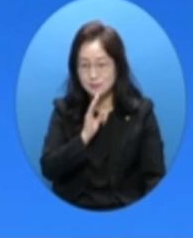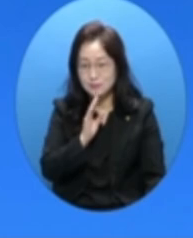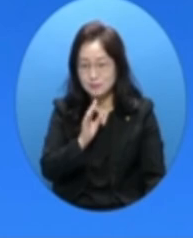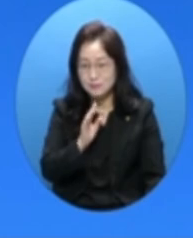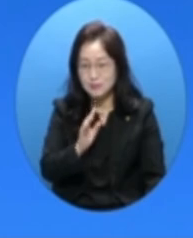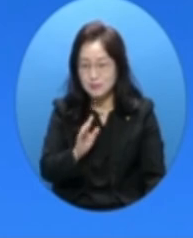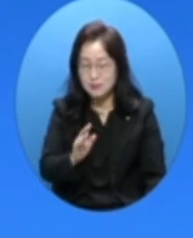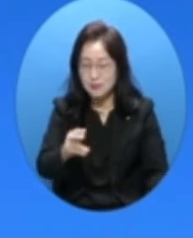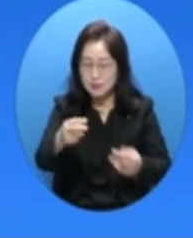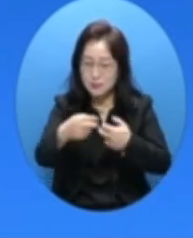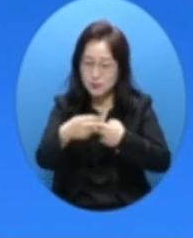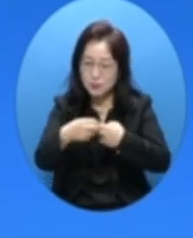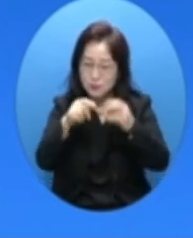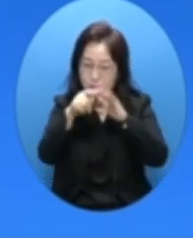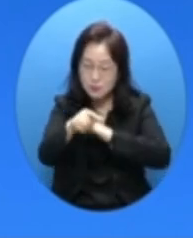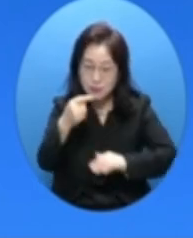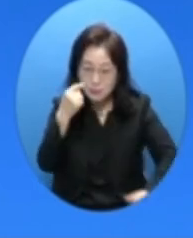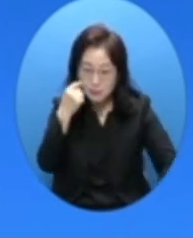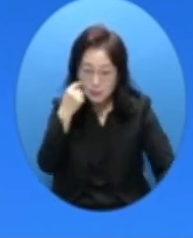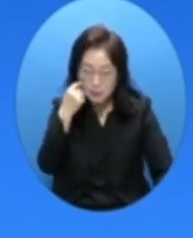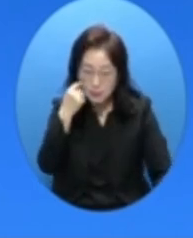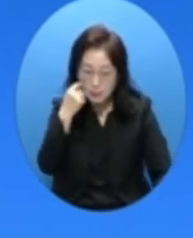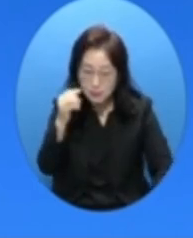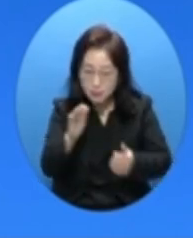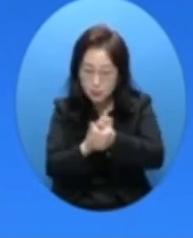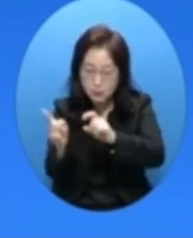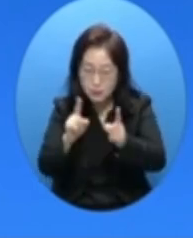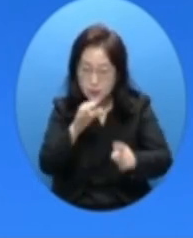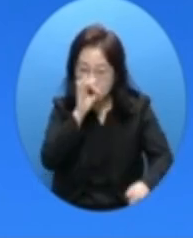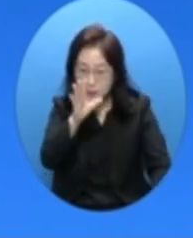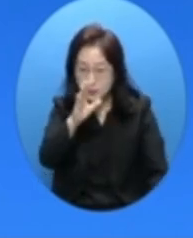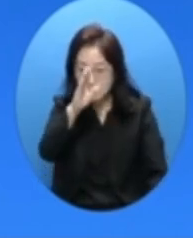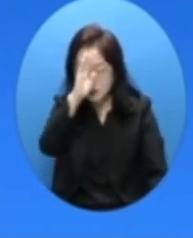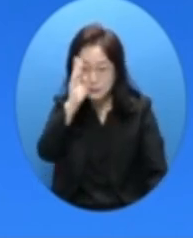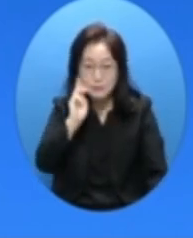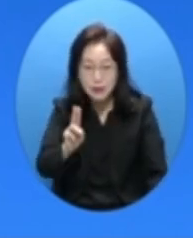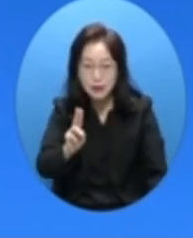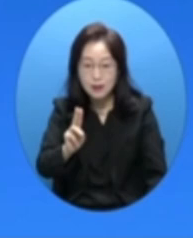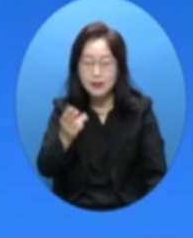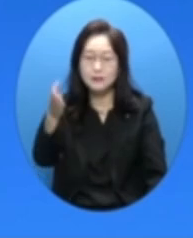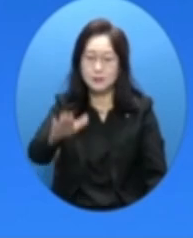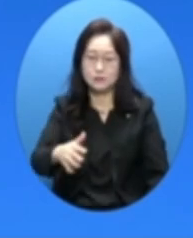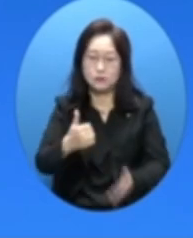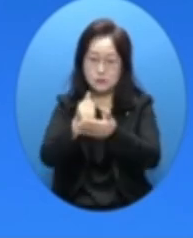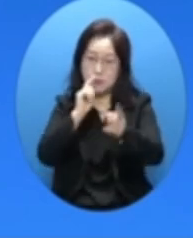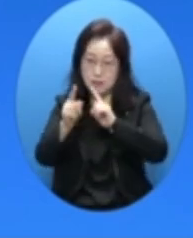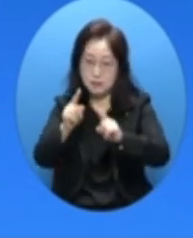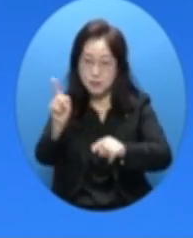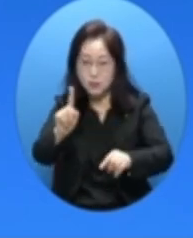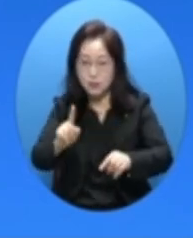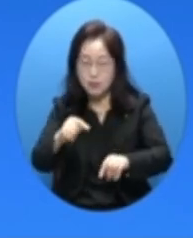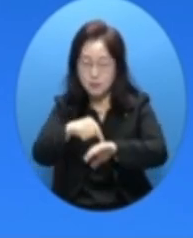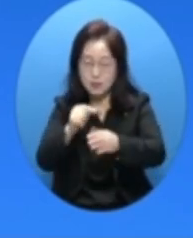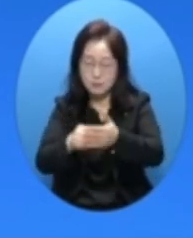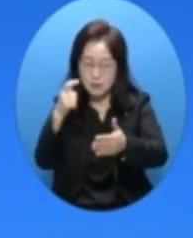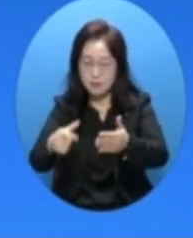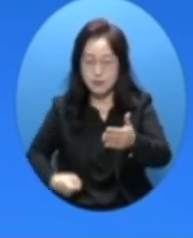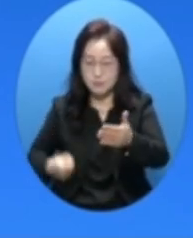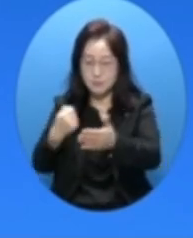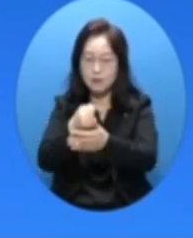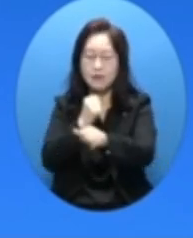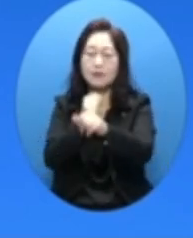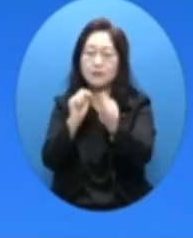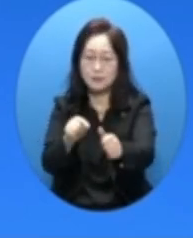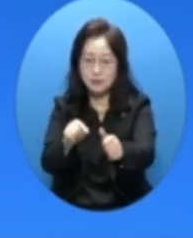병원에서 고치 못하는 그런 중병의 걸렸다고 할지라도 주님 말씀하십니다 마음을 강하게 하고 담대하라